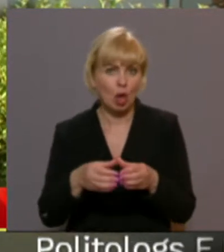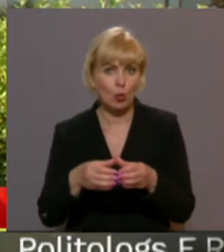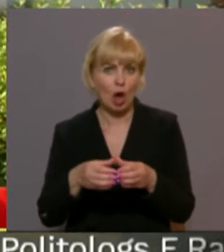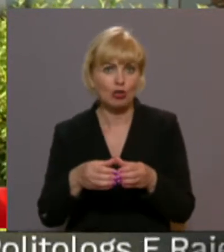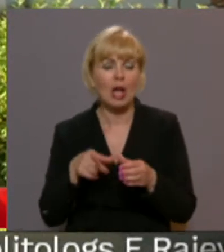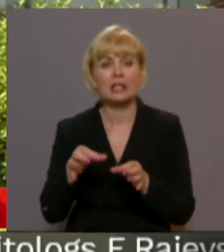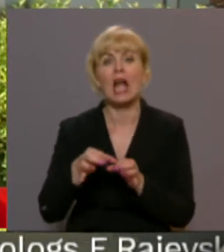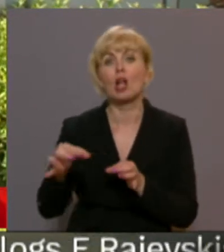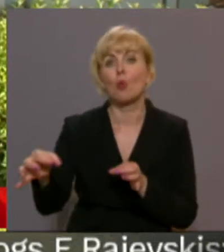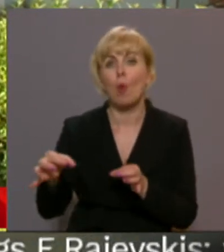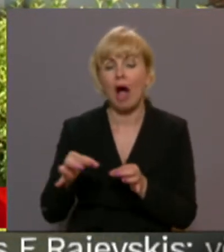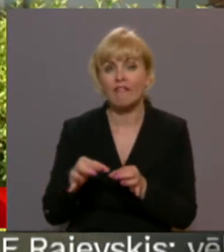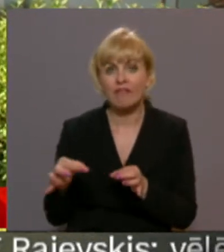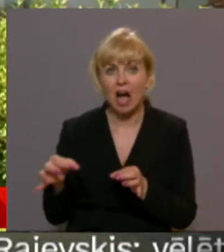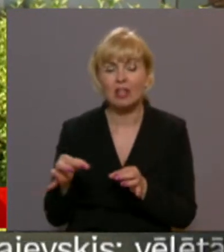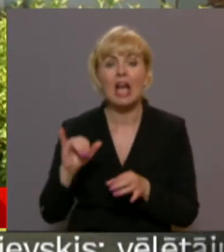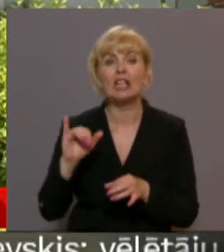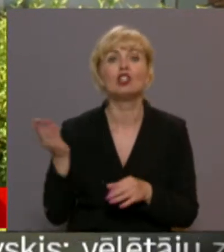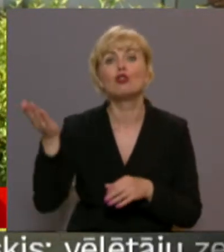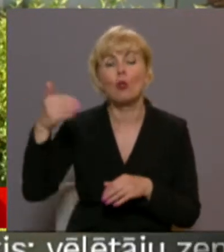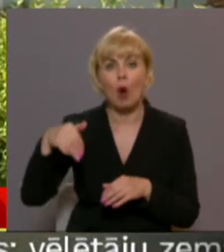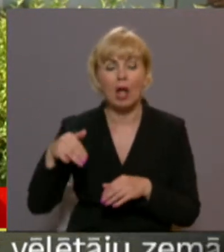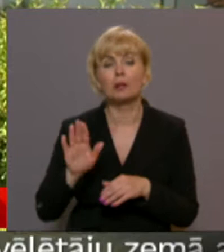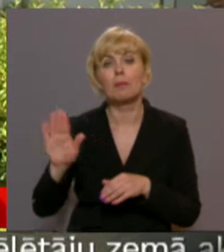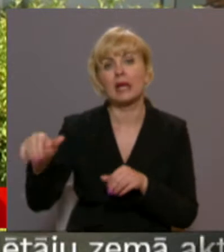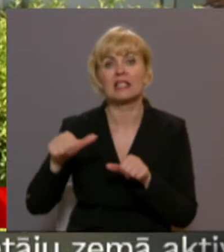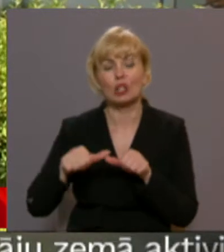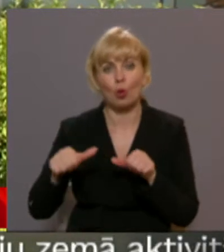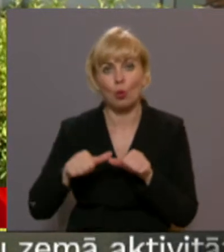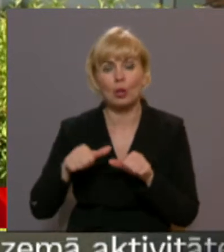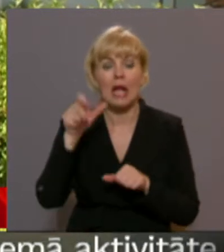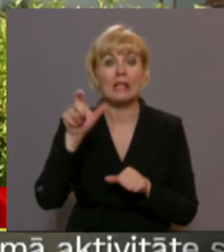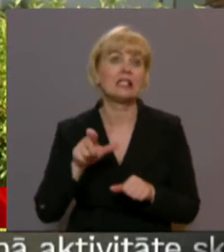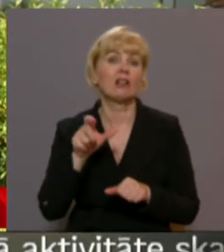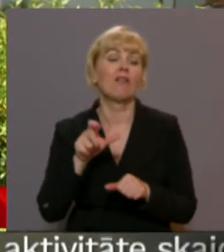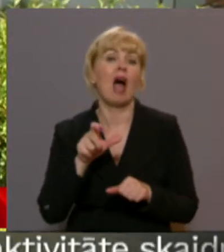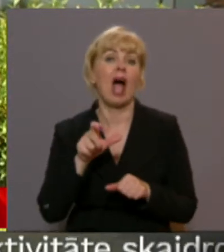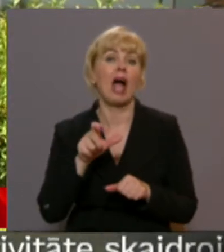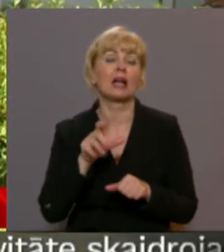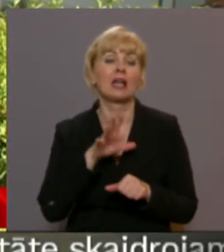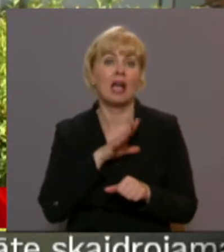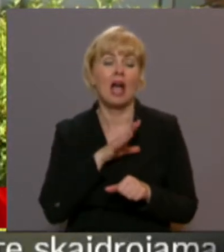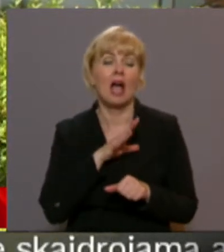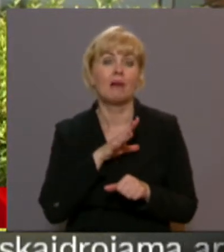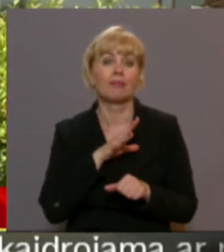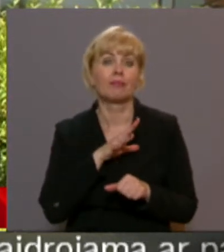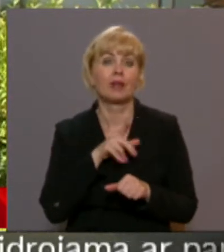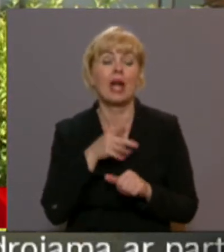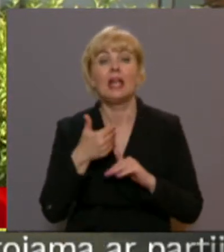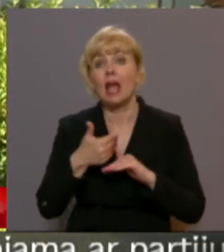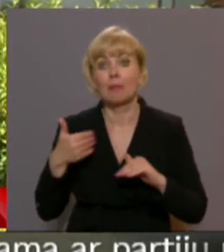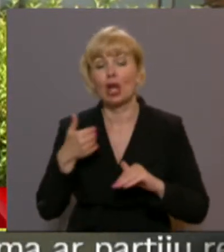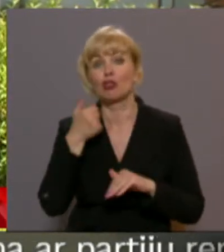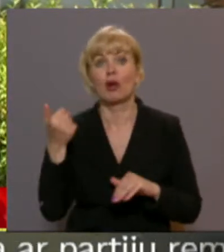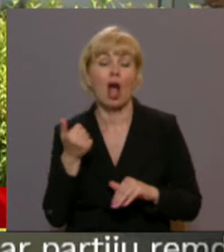tie novadi, un tagad Inčukalns ir pie Siguldas. Un cilvēki, kas principā vairāk iepriekš